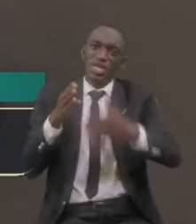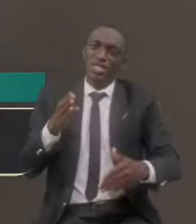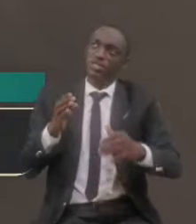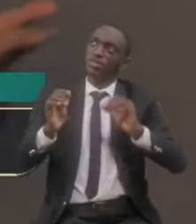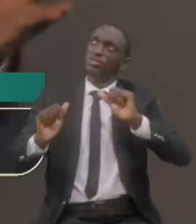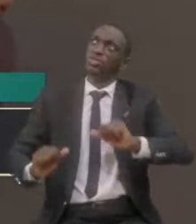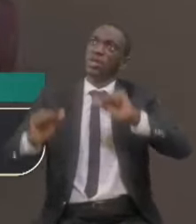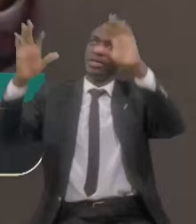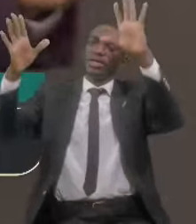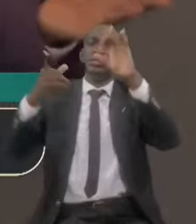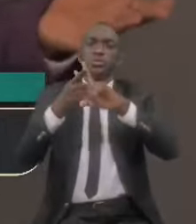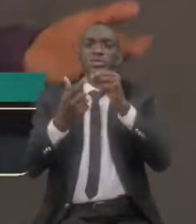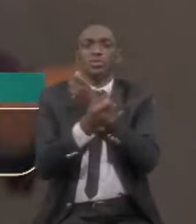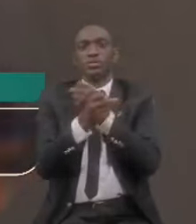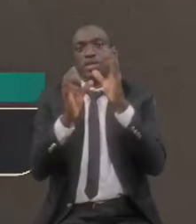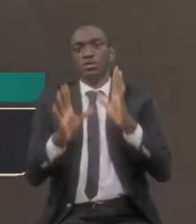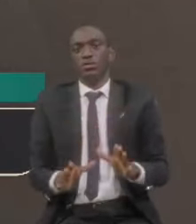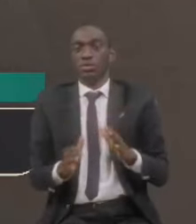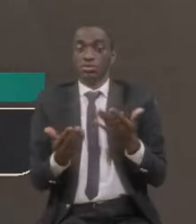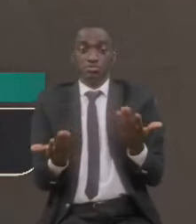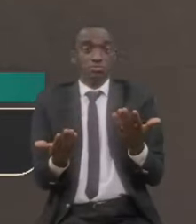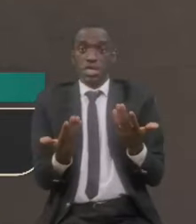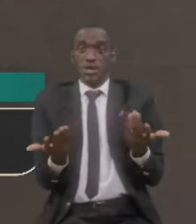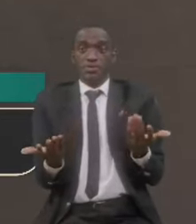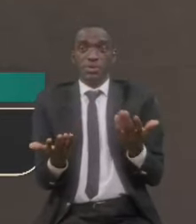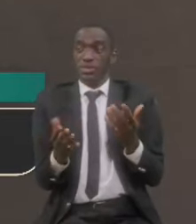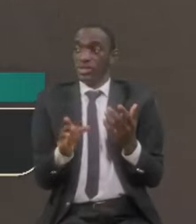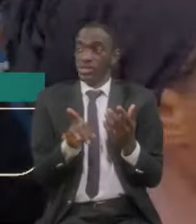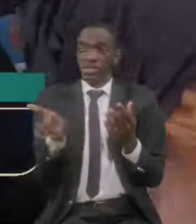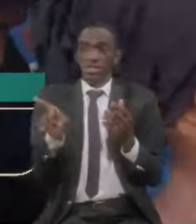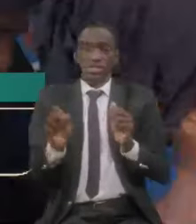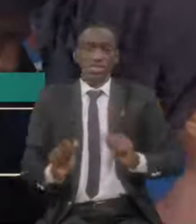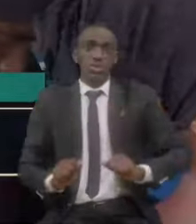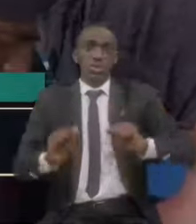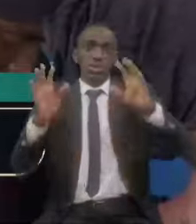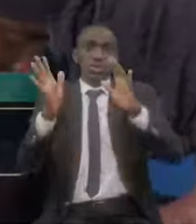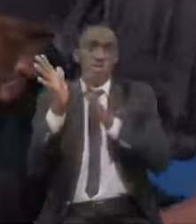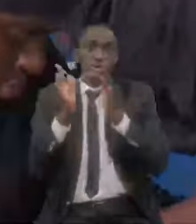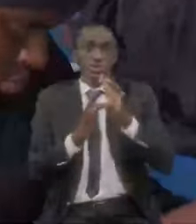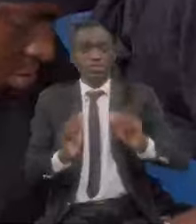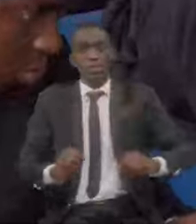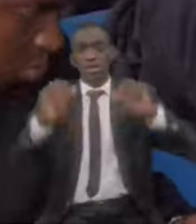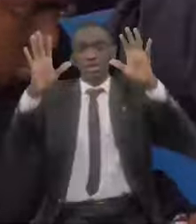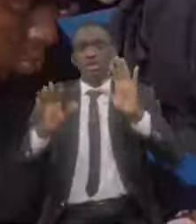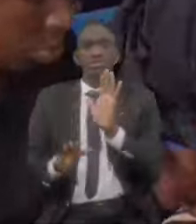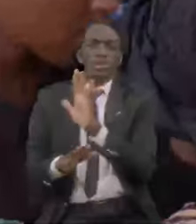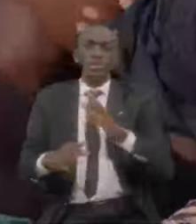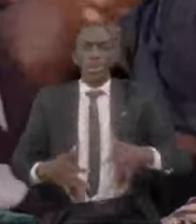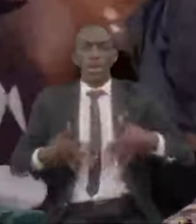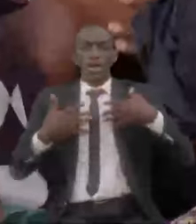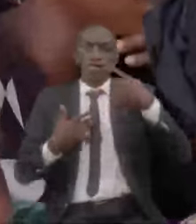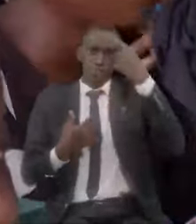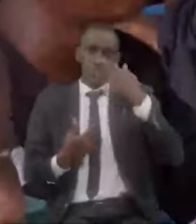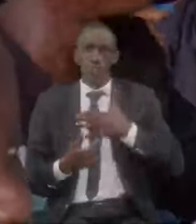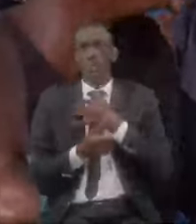au Sauveur. Après tout, il a donné sa vie pour ton salut. Il a quitté la gloire d'en